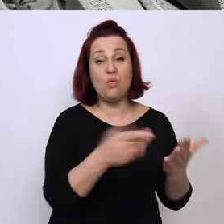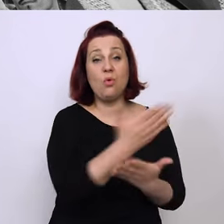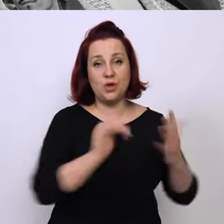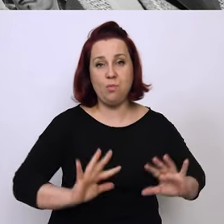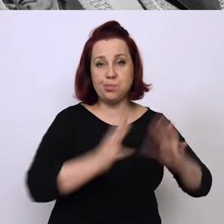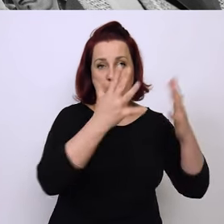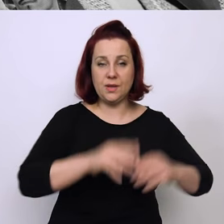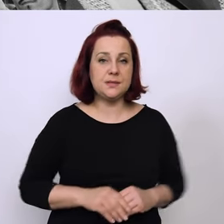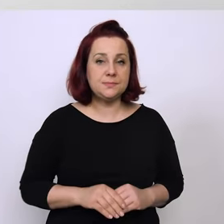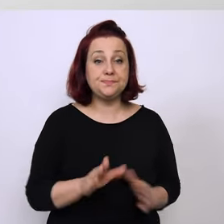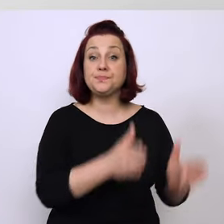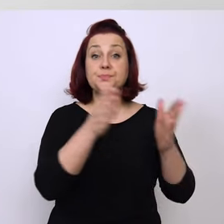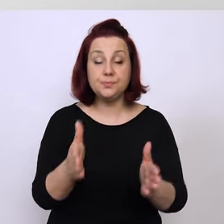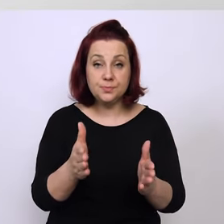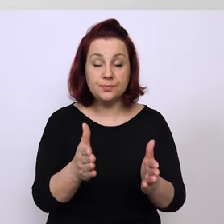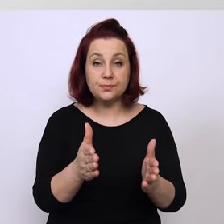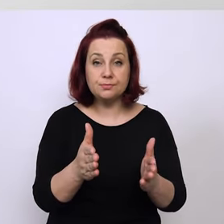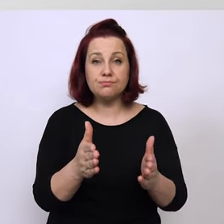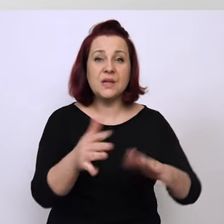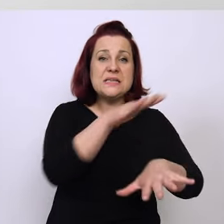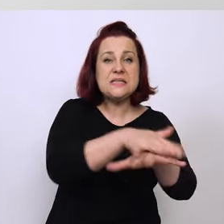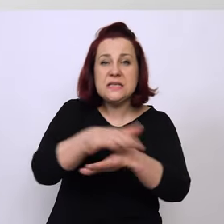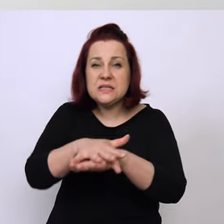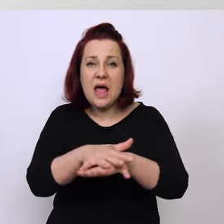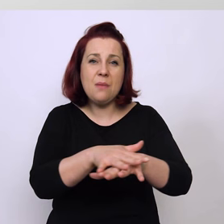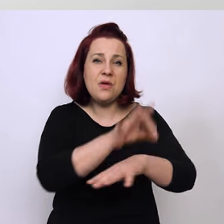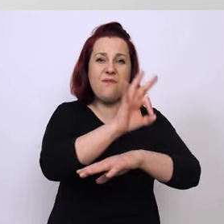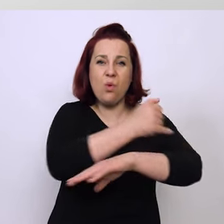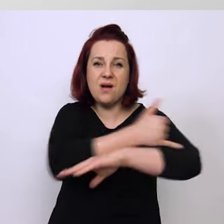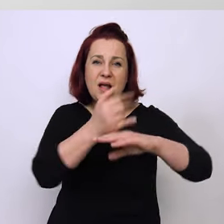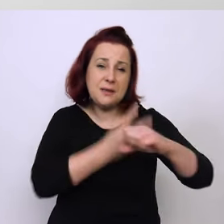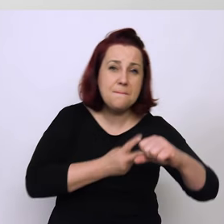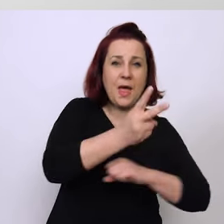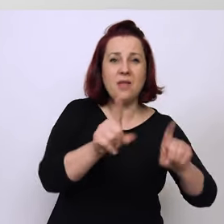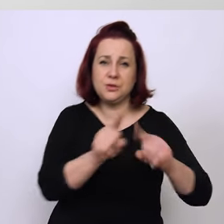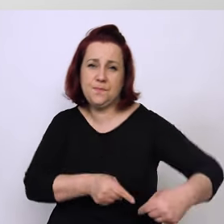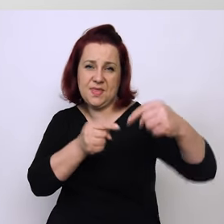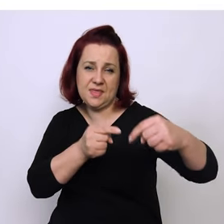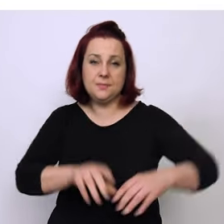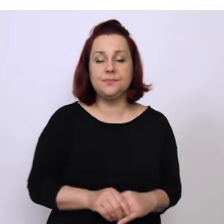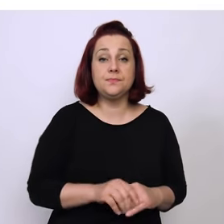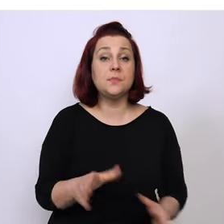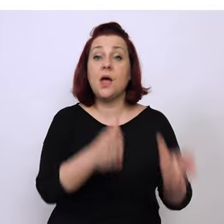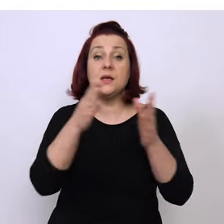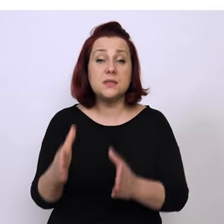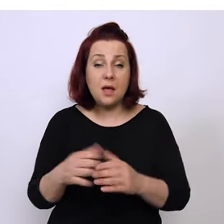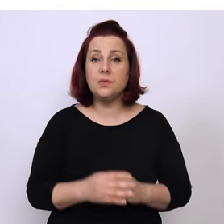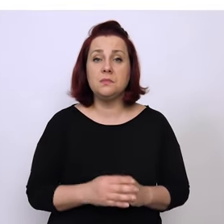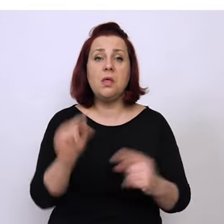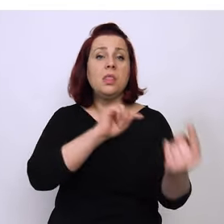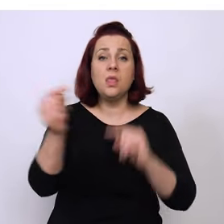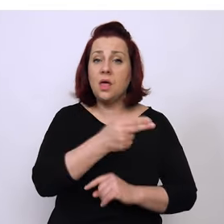dział protestu kolejny to przekraczanie i podważanie granicy systemów następnie